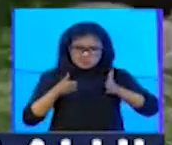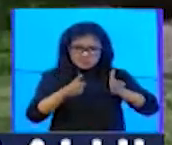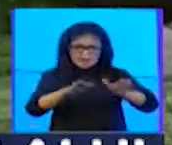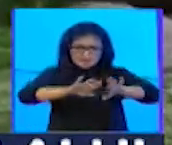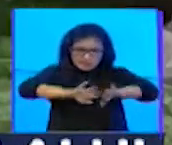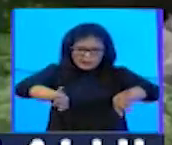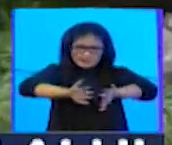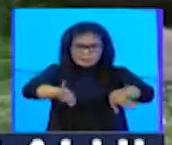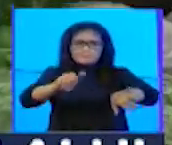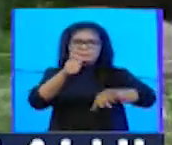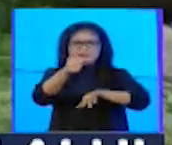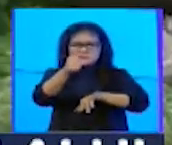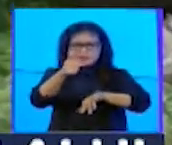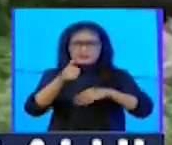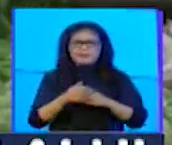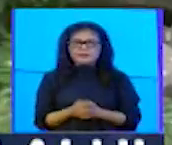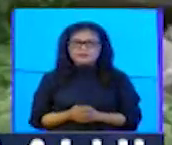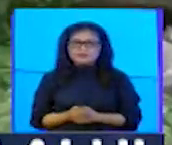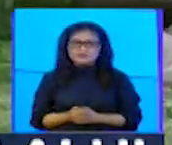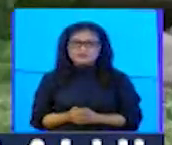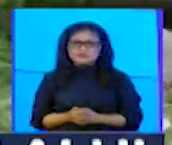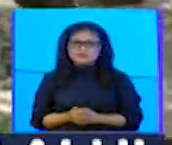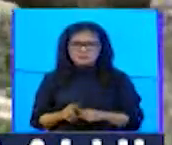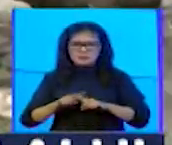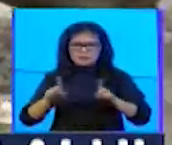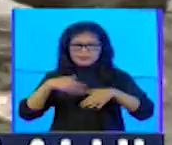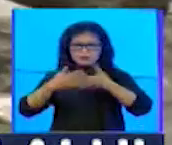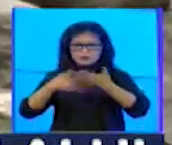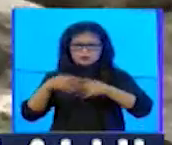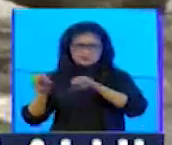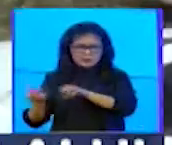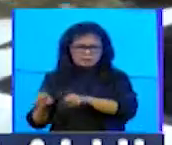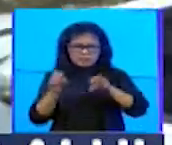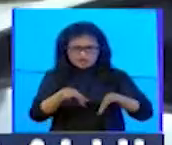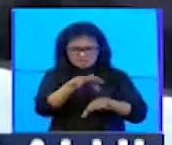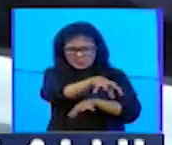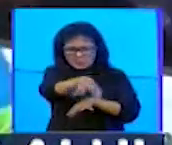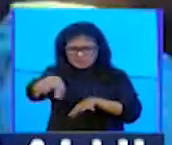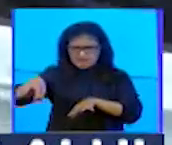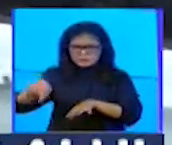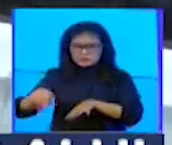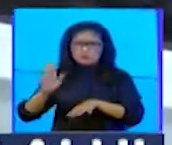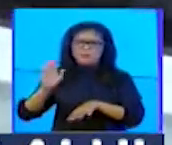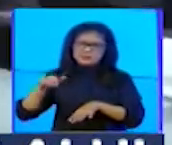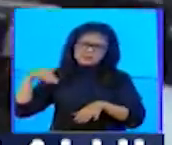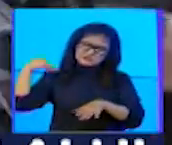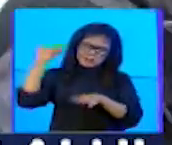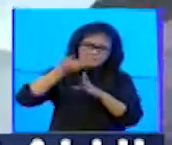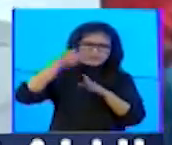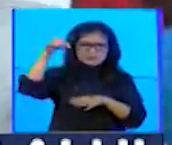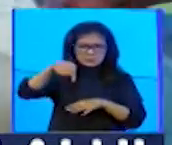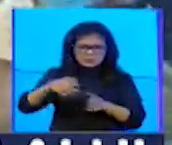sebagian namun proses evakuasi material yang masih menutupi separuh jalan masih terus dilakukan